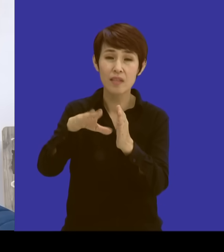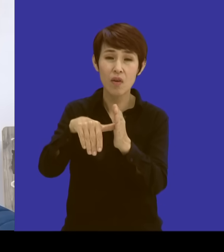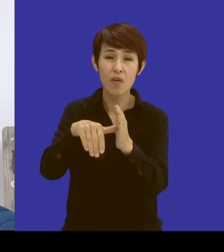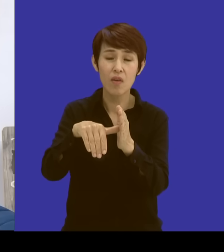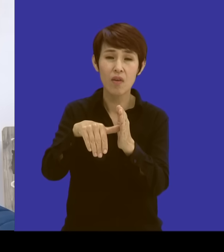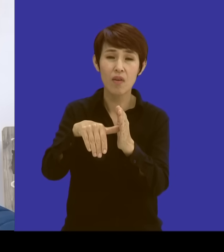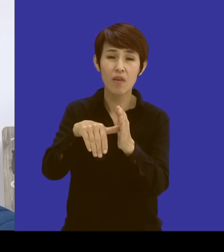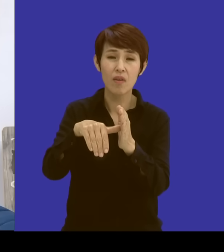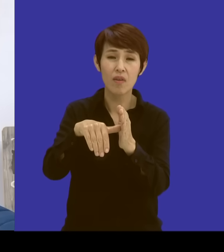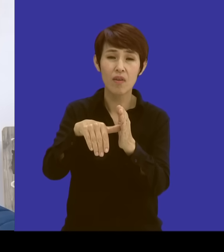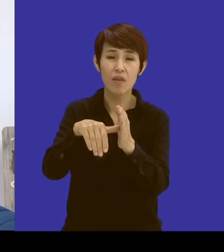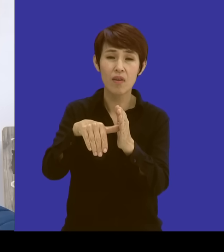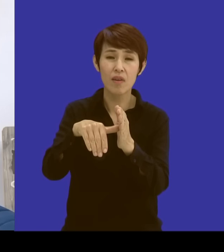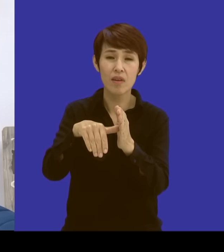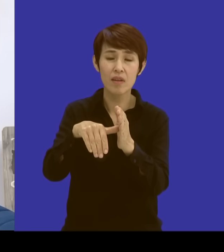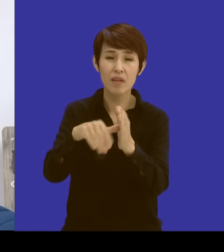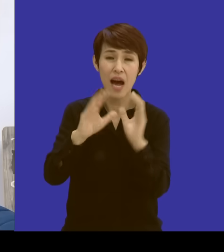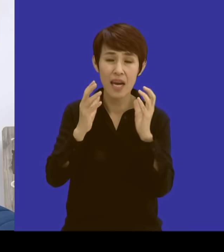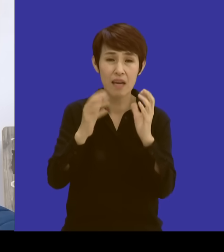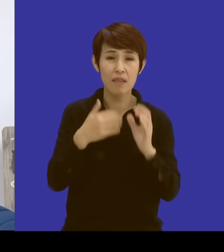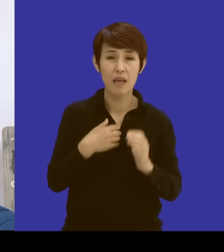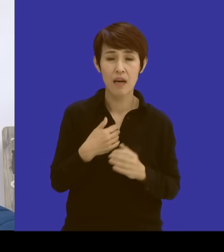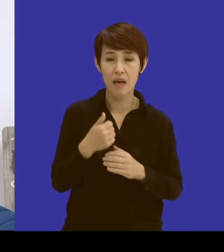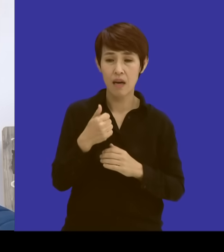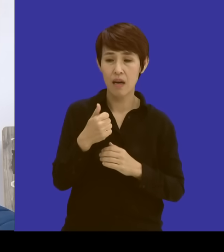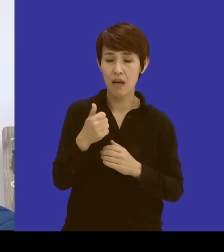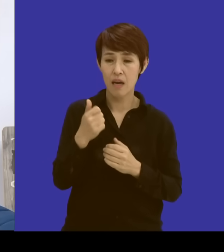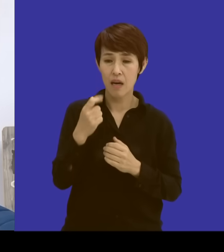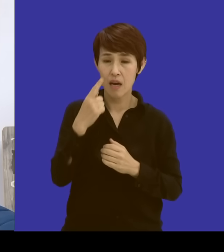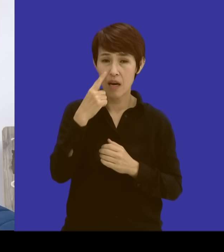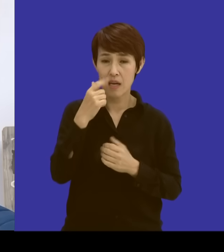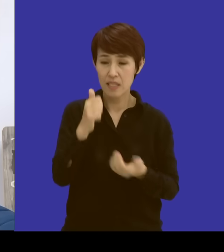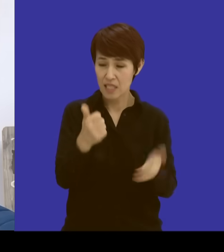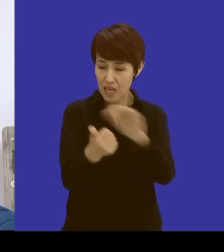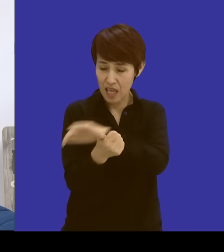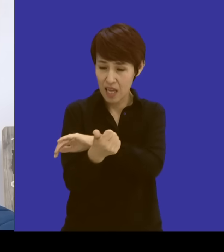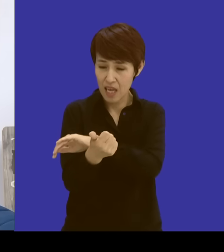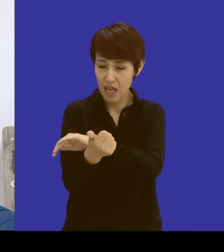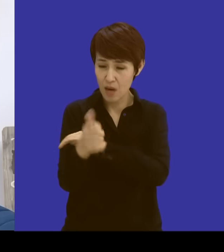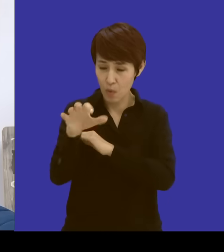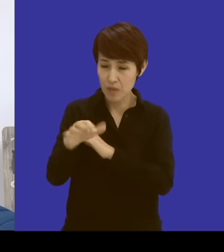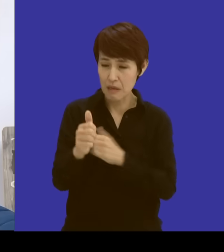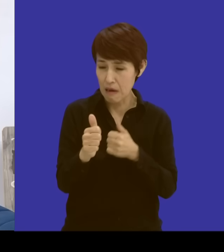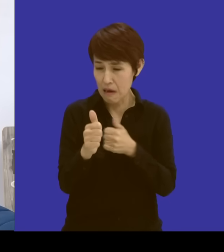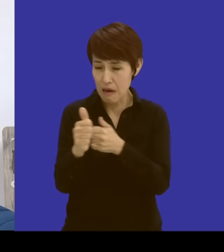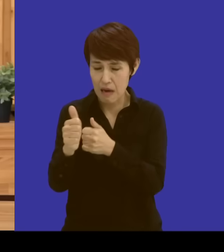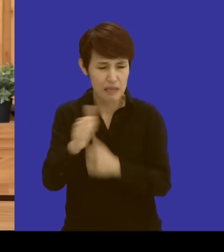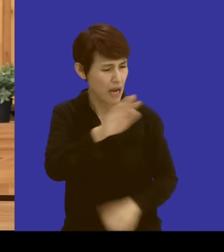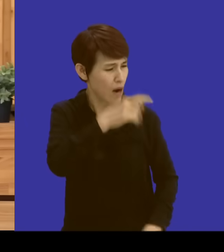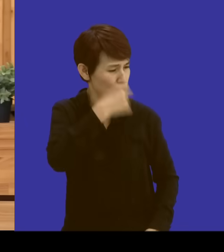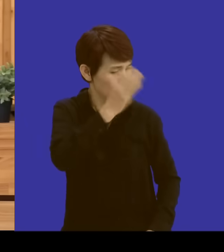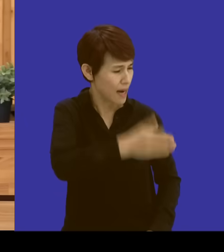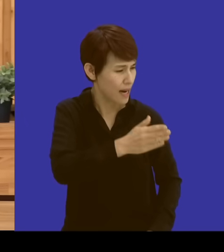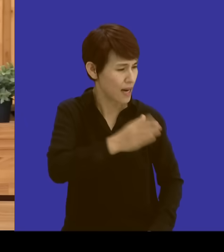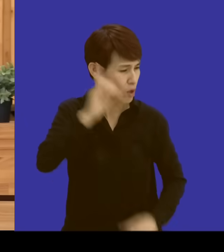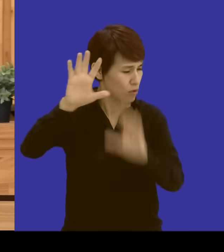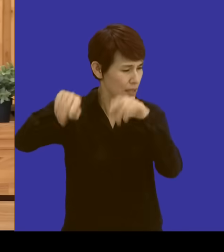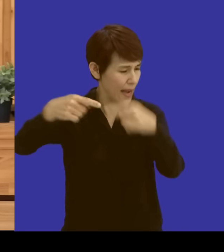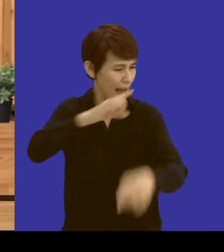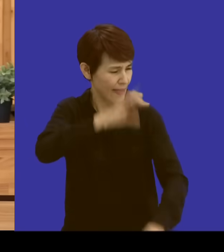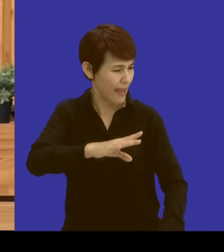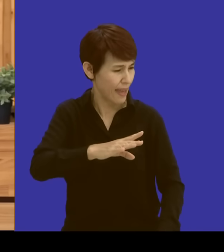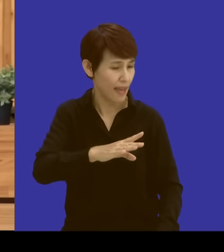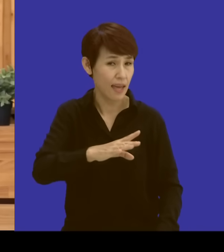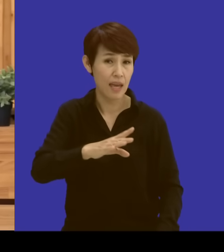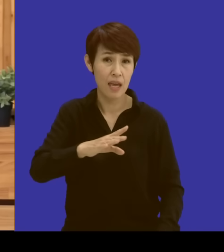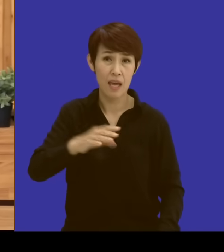장례식에 그때 제가 그 따라가고 있을 때 하나님이 저를 어떻게 보셨을까? 야 울지 마. 너 울면 천국 못 가. 그렇지. 이러실 하나님이 그렇죠,